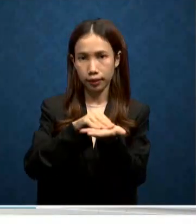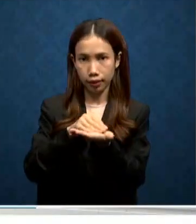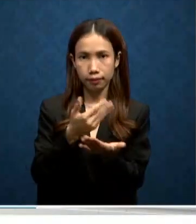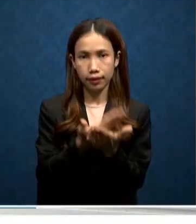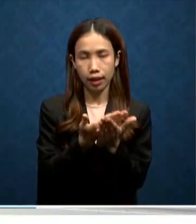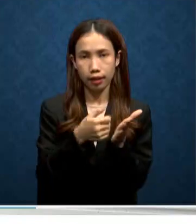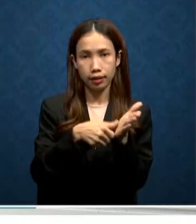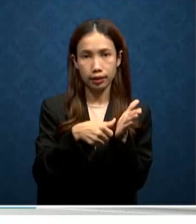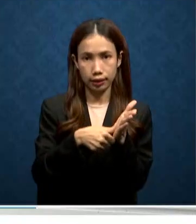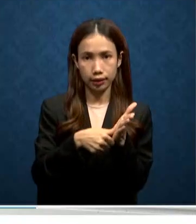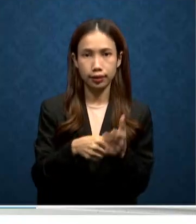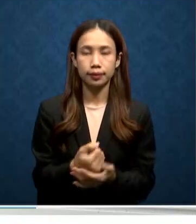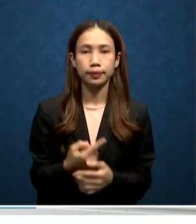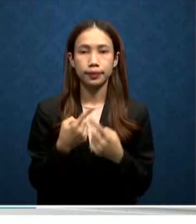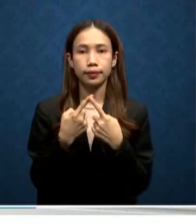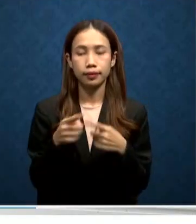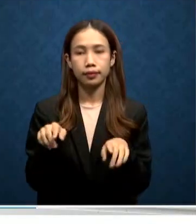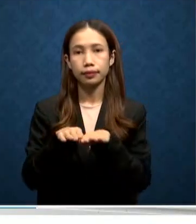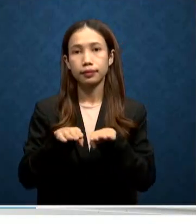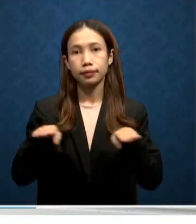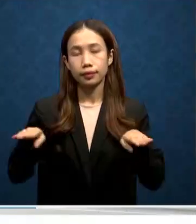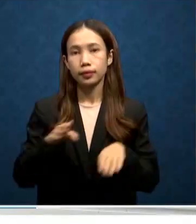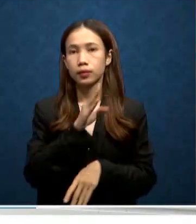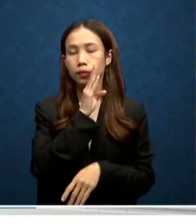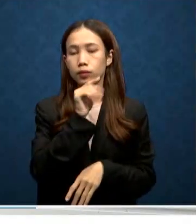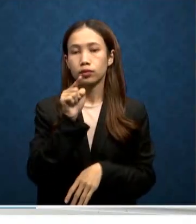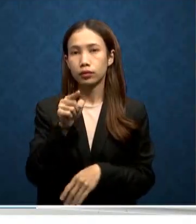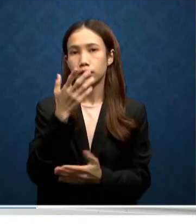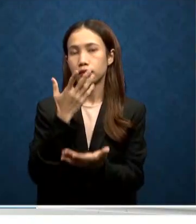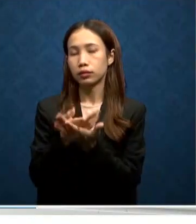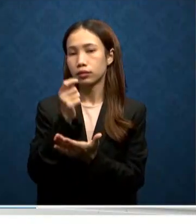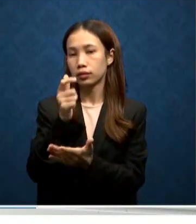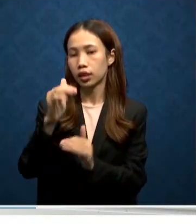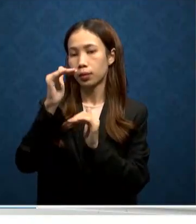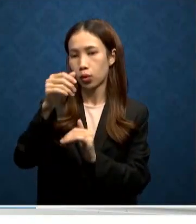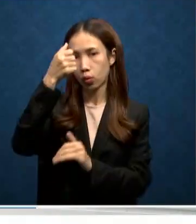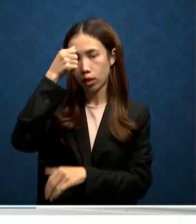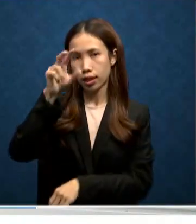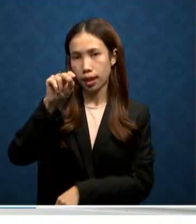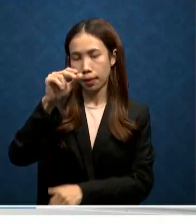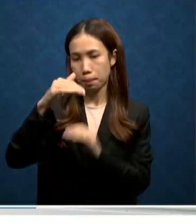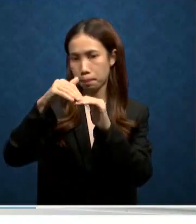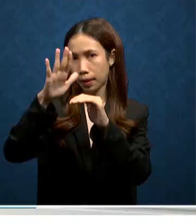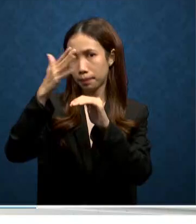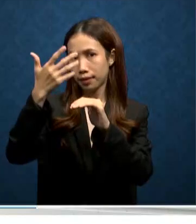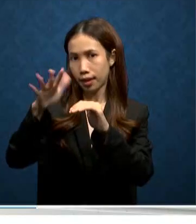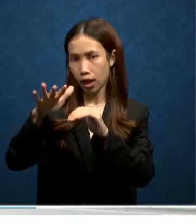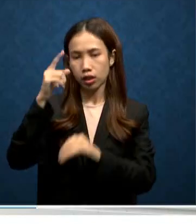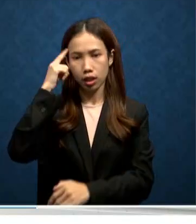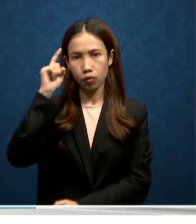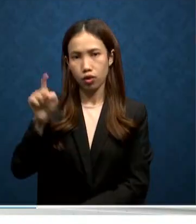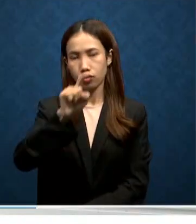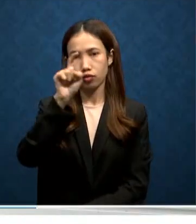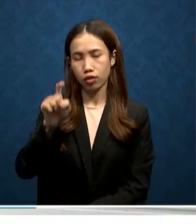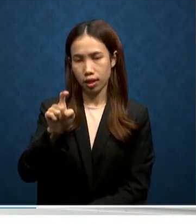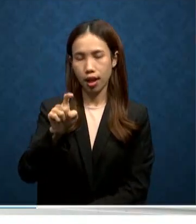หนี้นะครับเพียงแต่ว่าหลักเกณฑ์ว่าถ้าไม่ชำระ 3ภายใน 30วันเเกิน30วันเมื่อไหร่เนี่ยเราตั้งไว้ร้อย